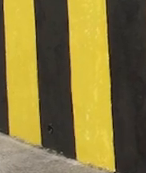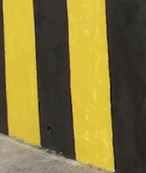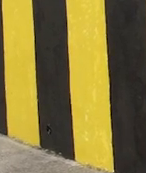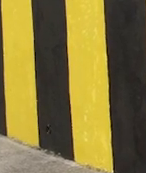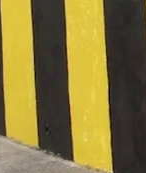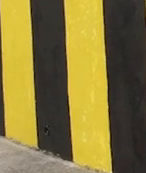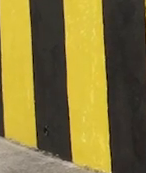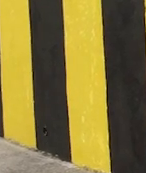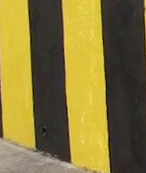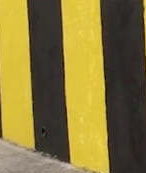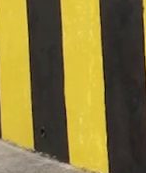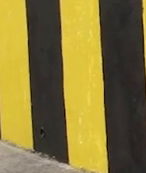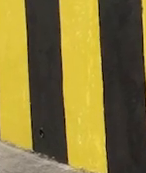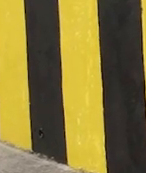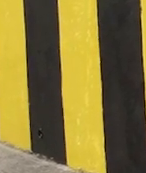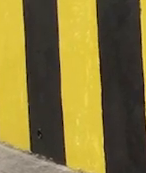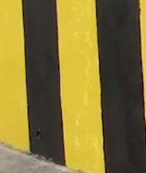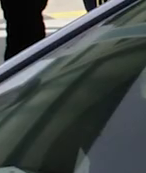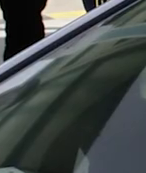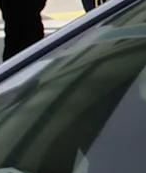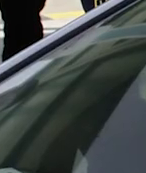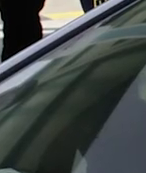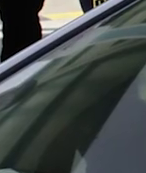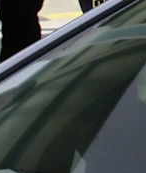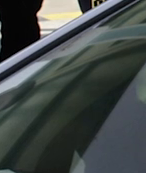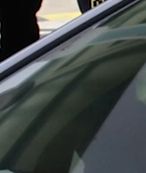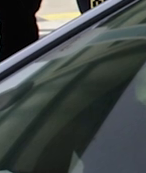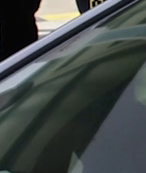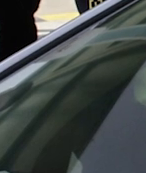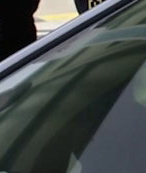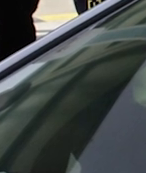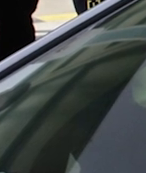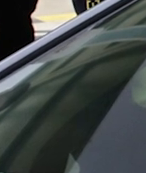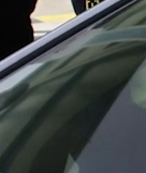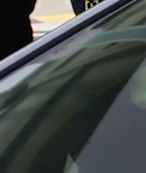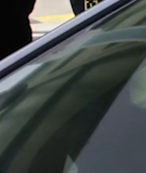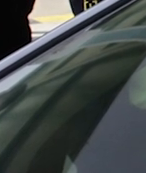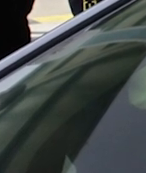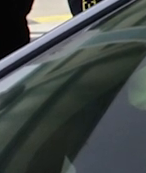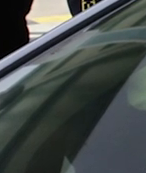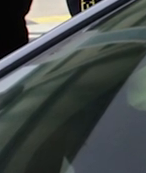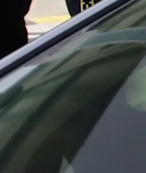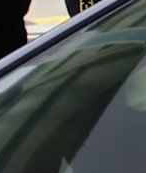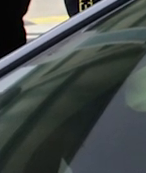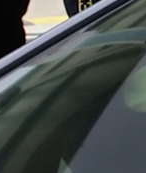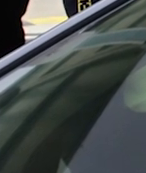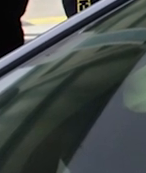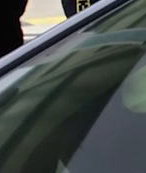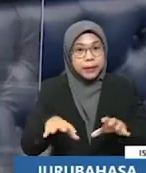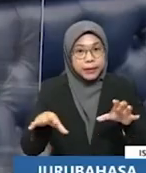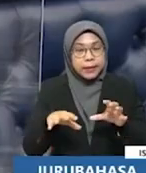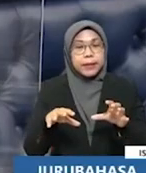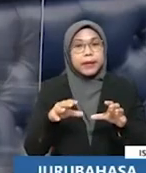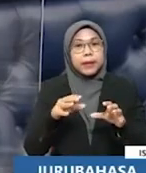dijangkakan proses ini akan berakhir pada ujung bulan ini dan selepas itu akan